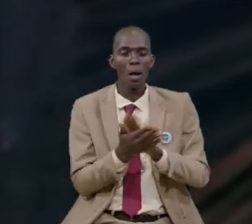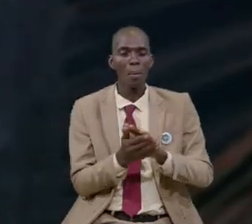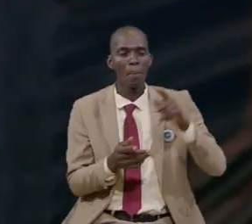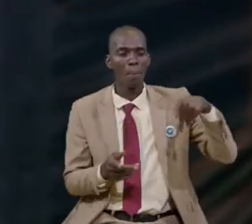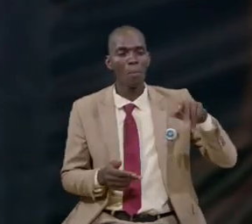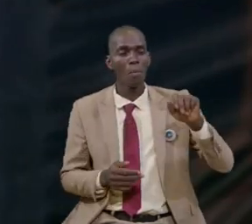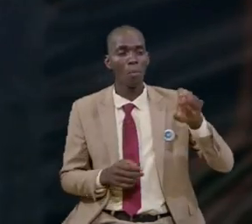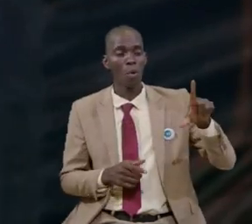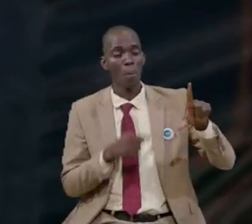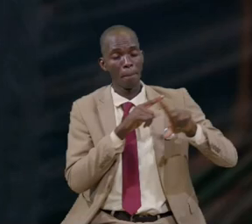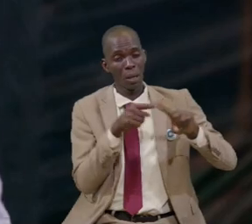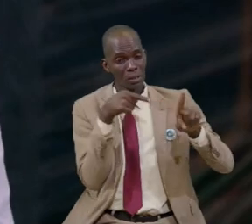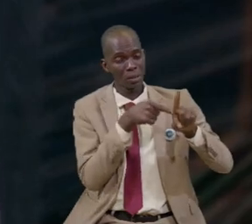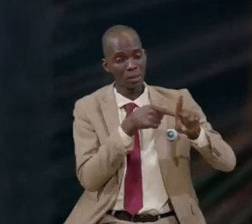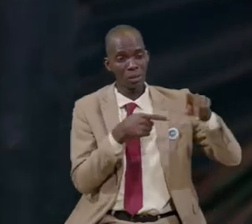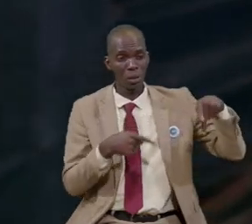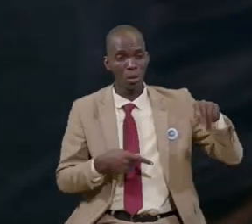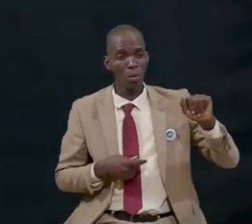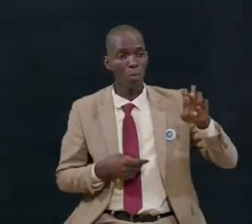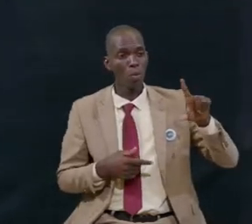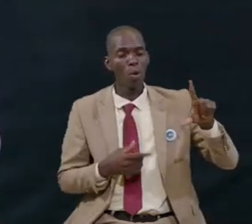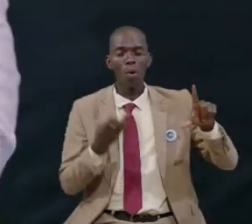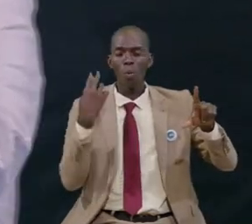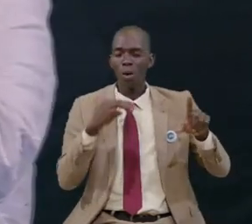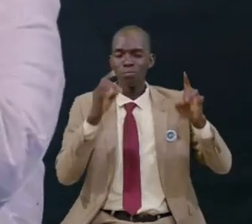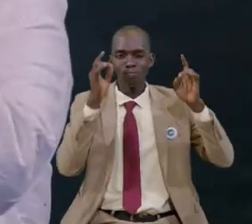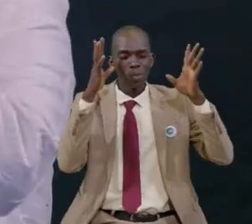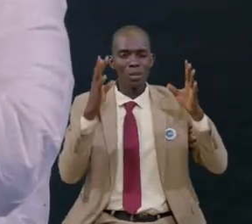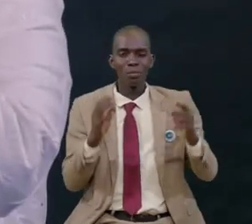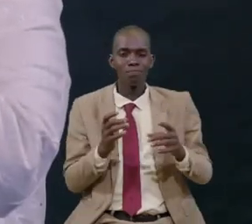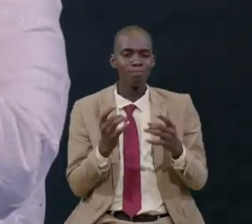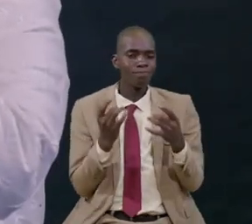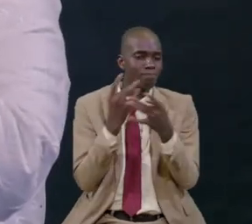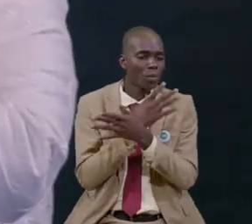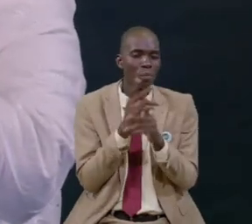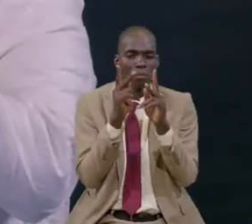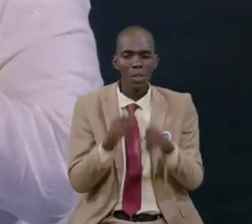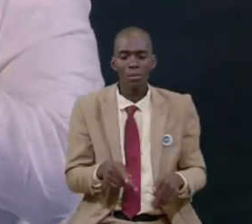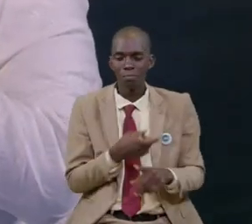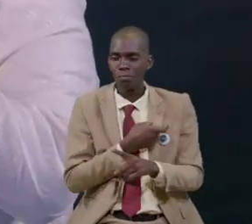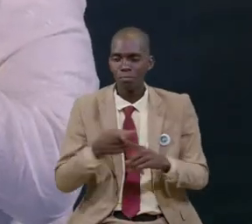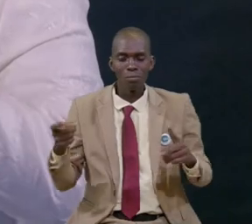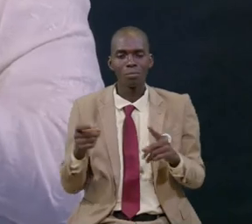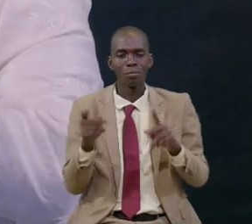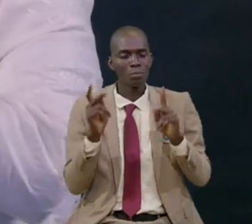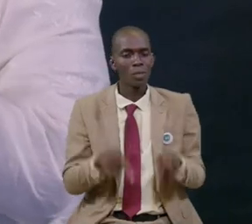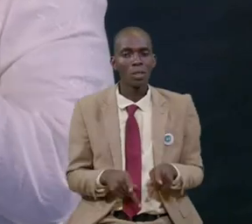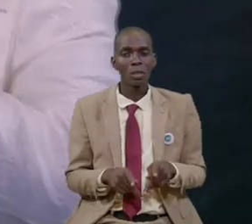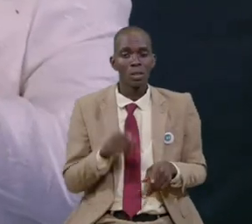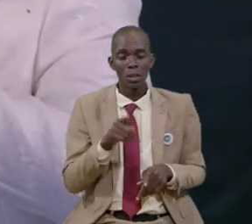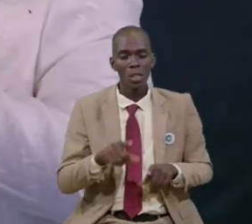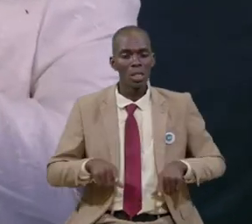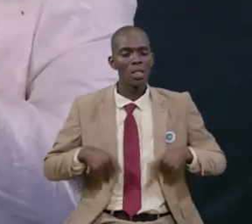dangereux, il était très terrible et il menait une vie de violence, une